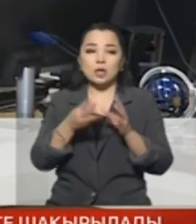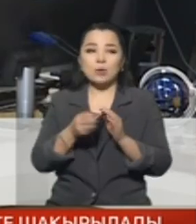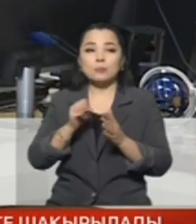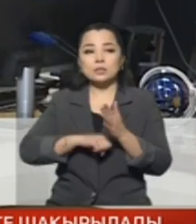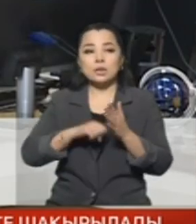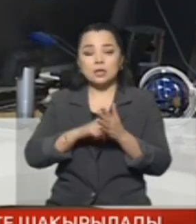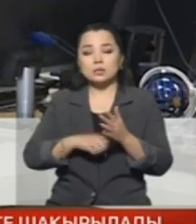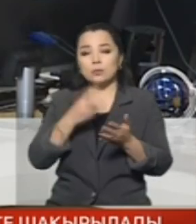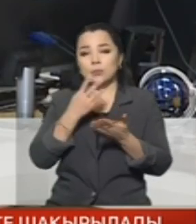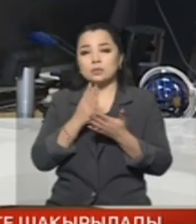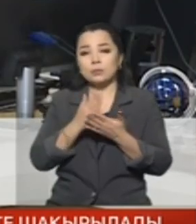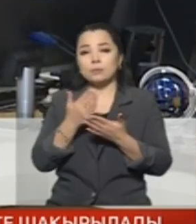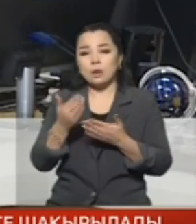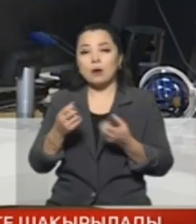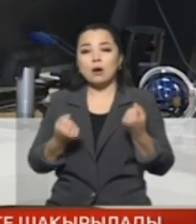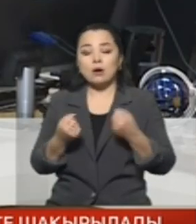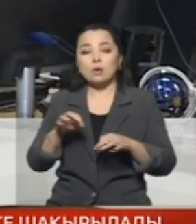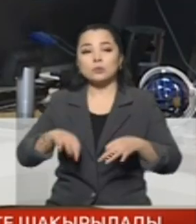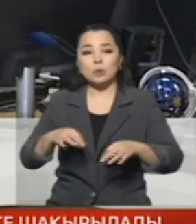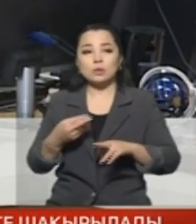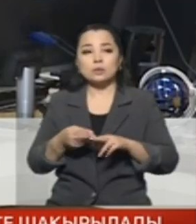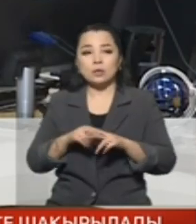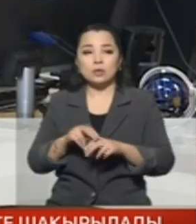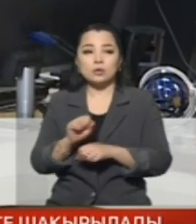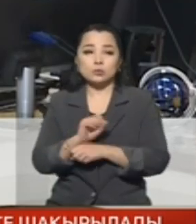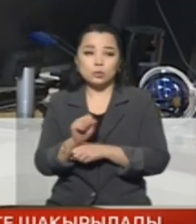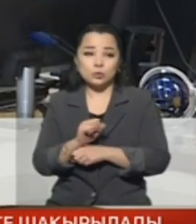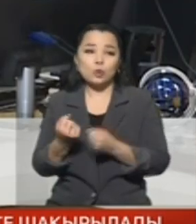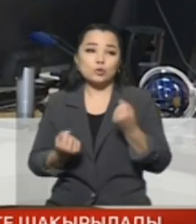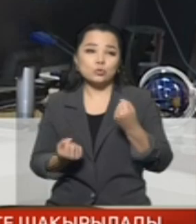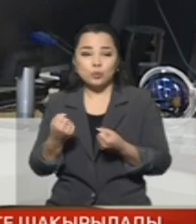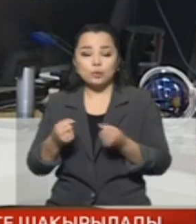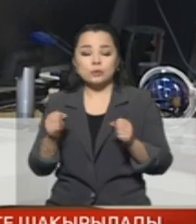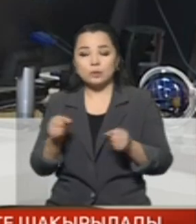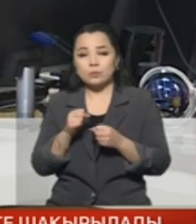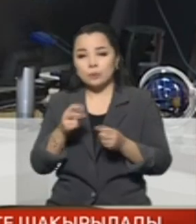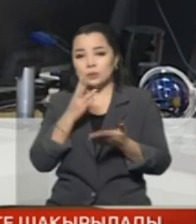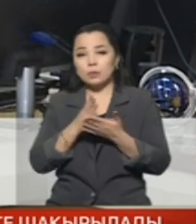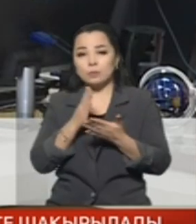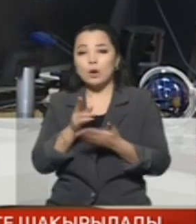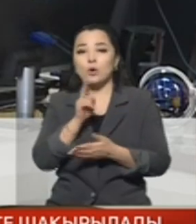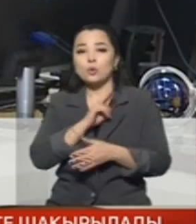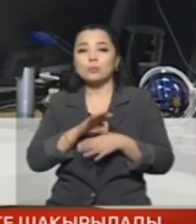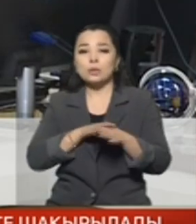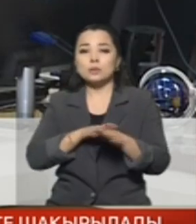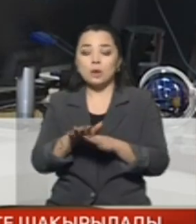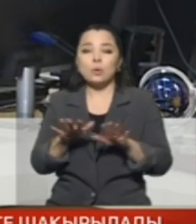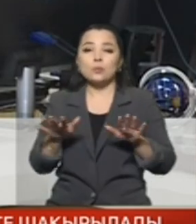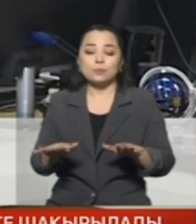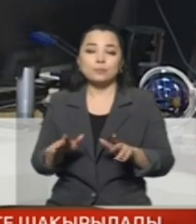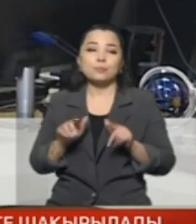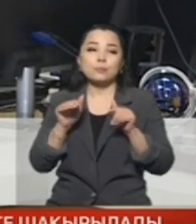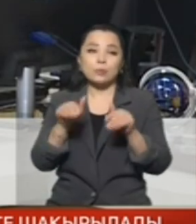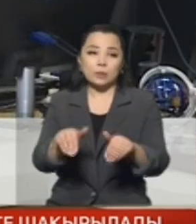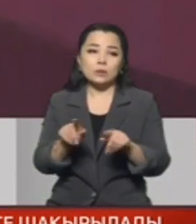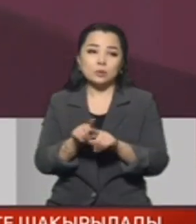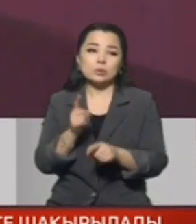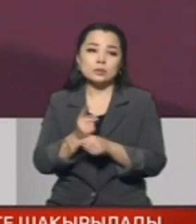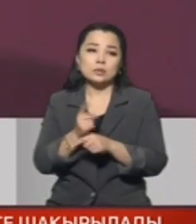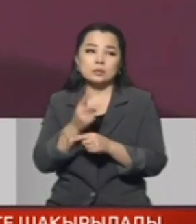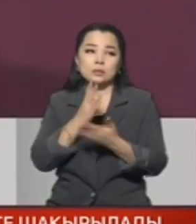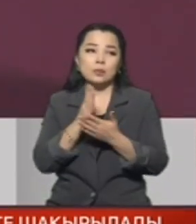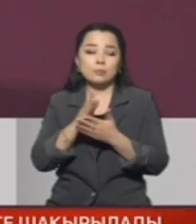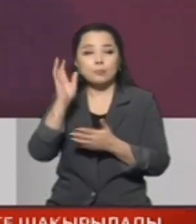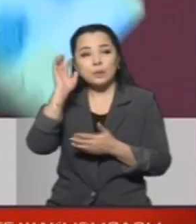салдары тиеді. Мысалы, автокөлік жүргізуге ондай мүмкіншілік тумайды, немесе жұмысқа орналасуға оған тыйым салынады.